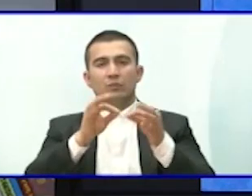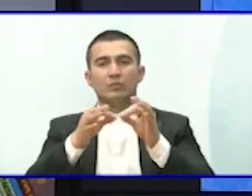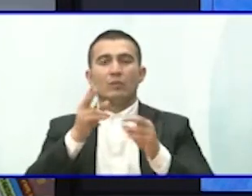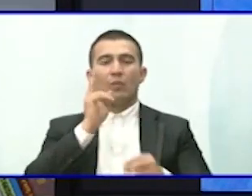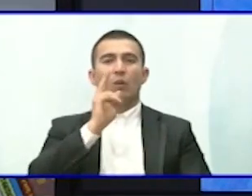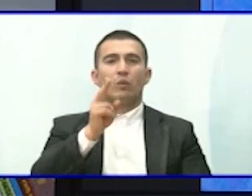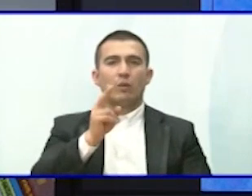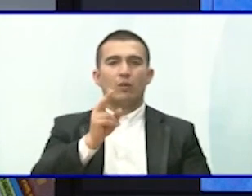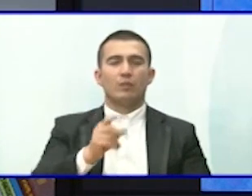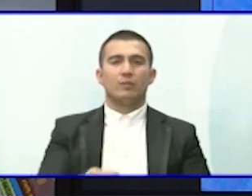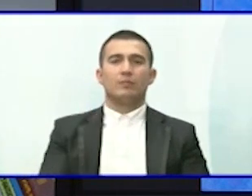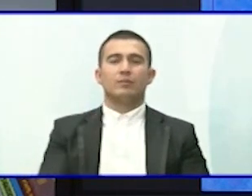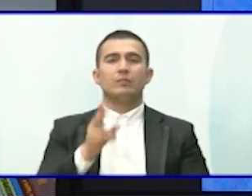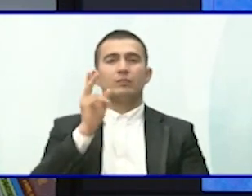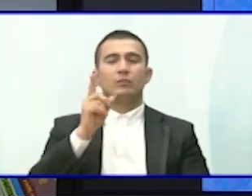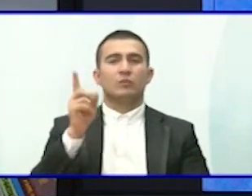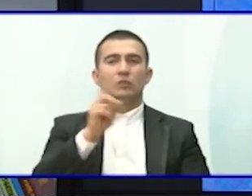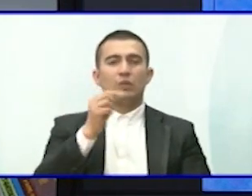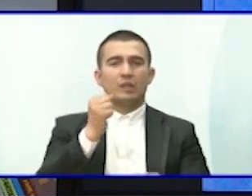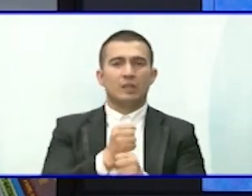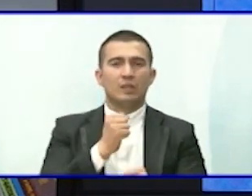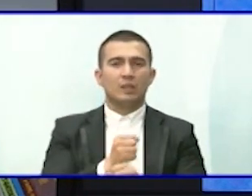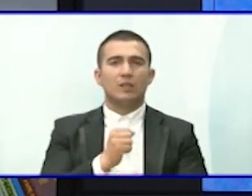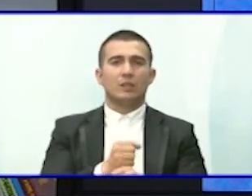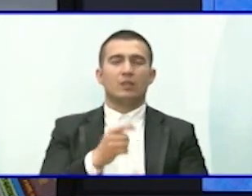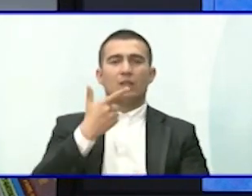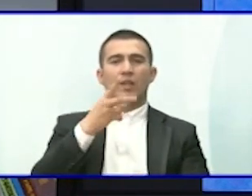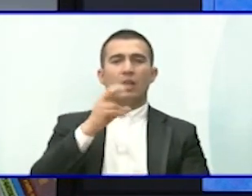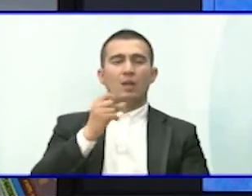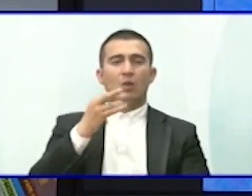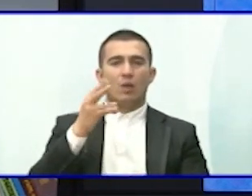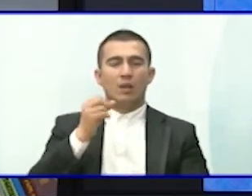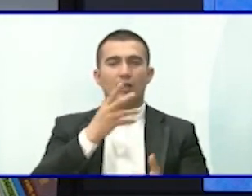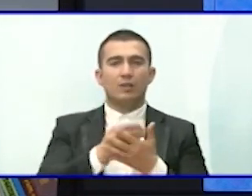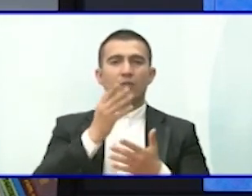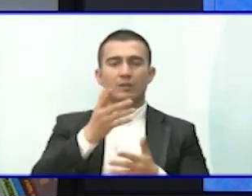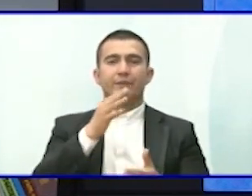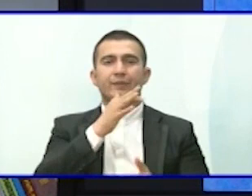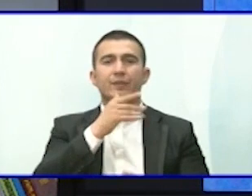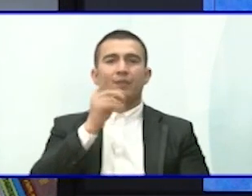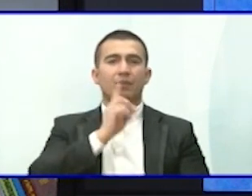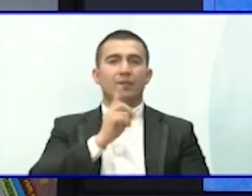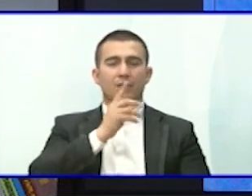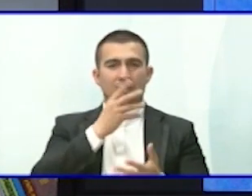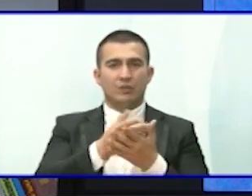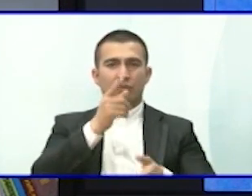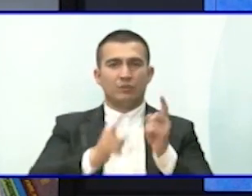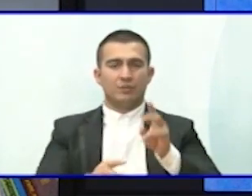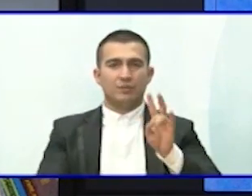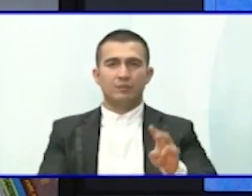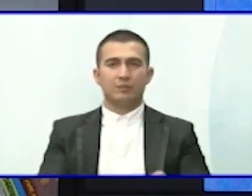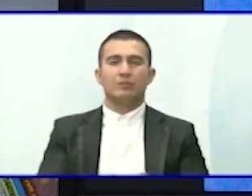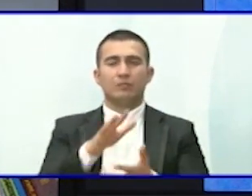кто что делает глаголы в настоящем времени дальше